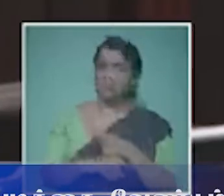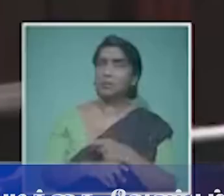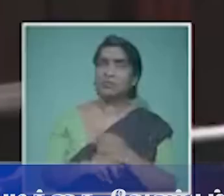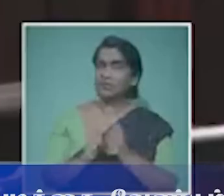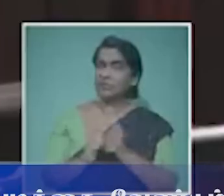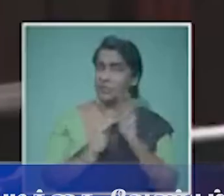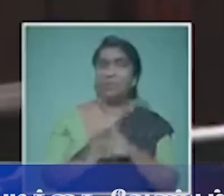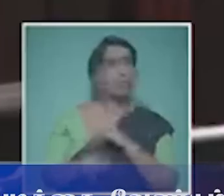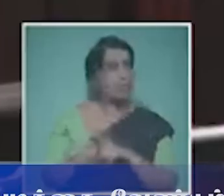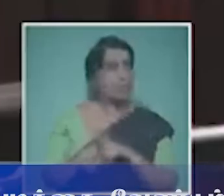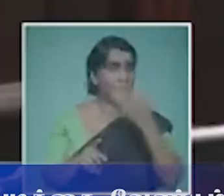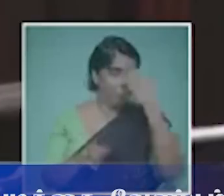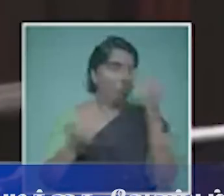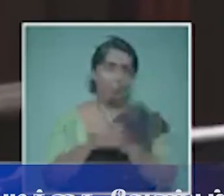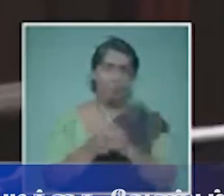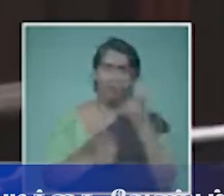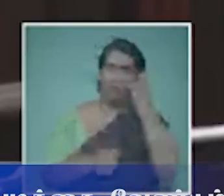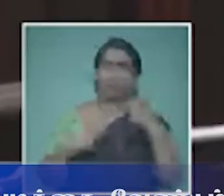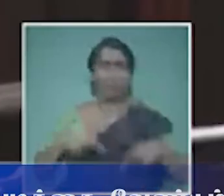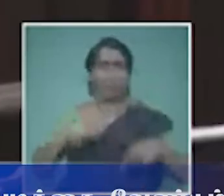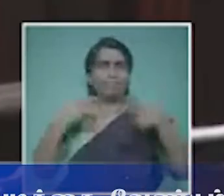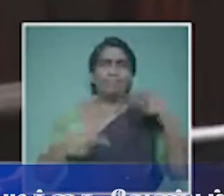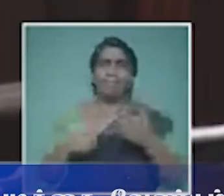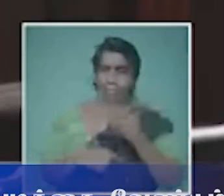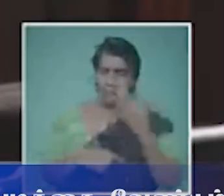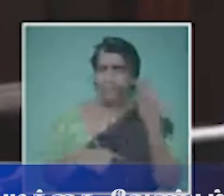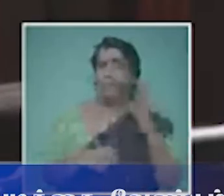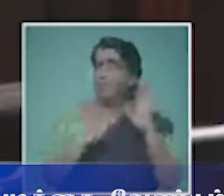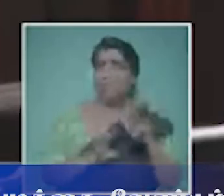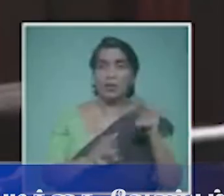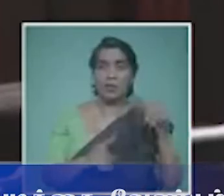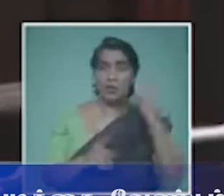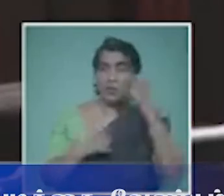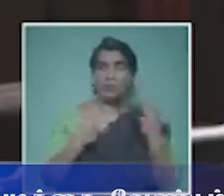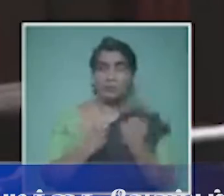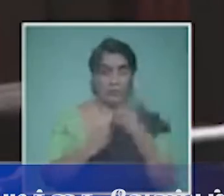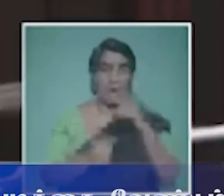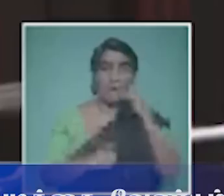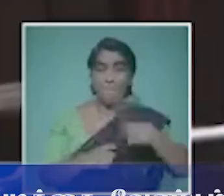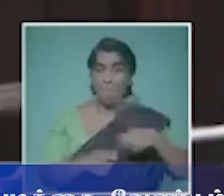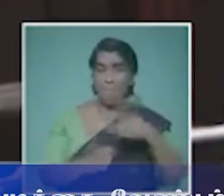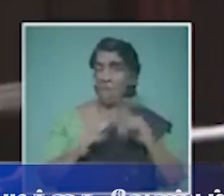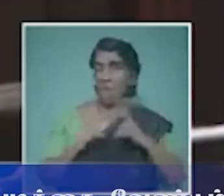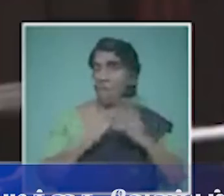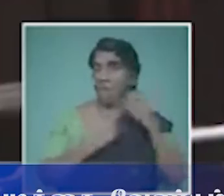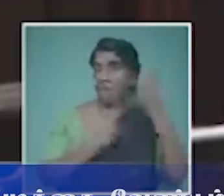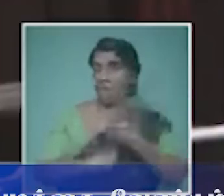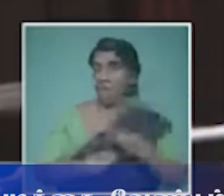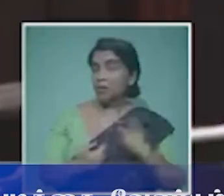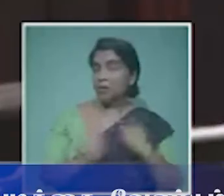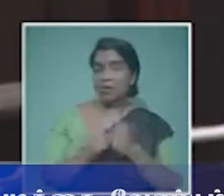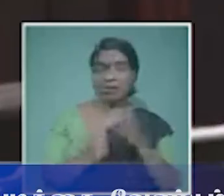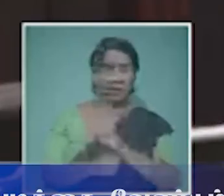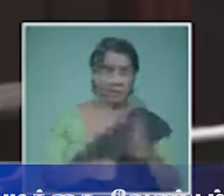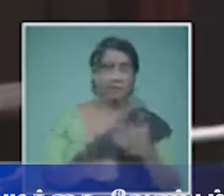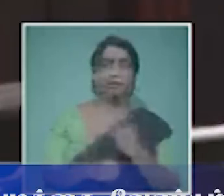வரும். அவ்வாறான கருத்து முரண்பாடுகளை வைத்து நாங்கள் எங்களுடைய மக்களுடைய எதிர்காலத்தை நாங்கள் ஒரு நாளுமே இல்லாமல் செய்ய மாட்டோம் என்ற வாக்குறுதியை இந்த